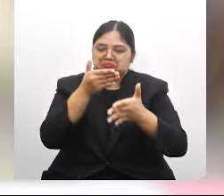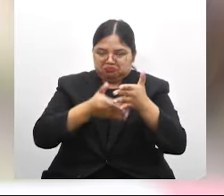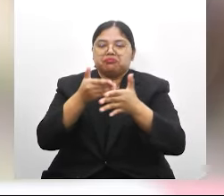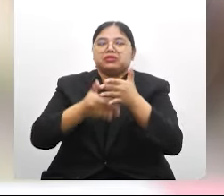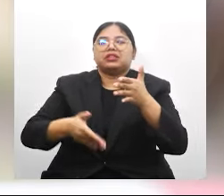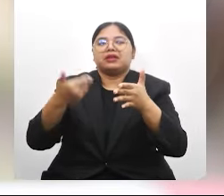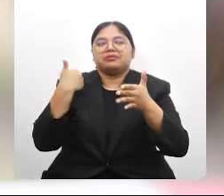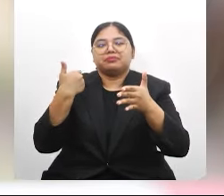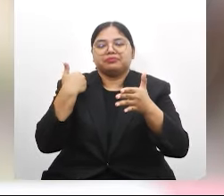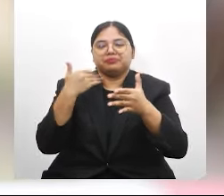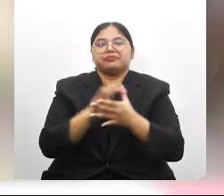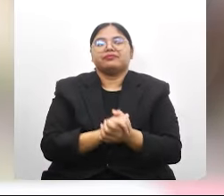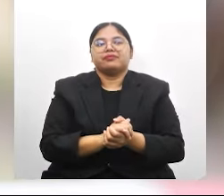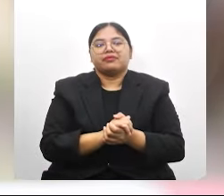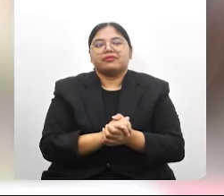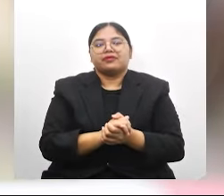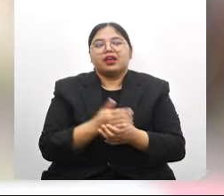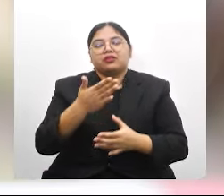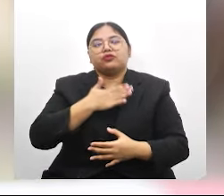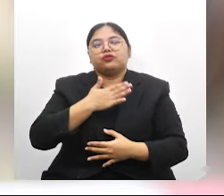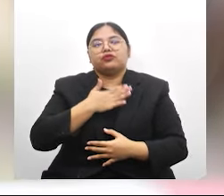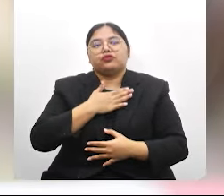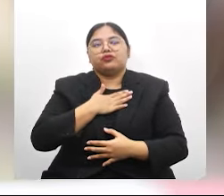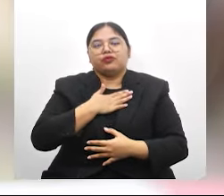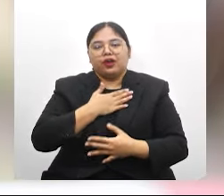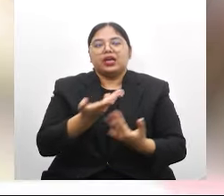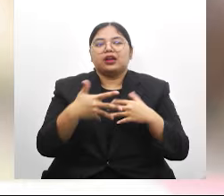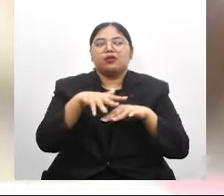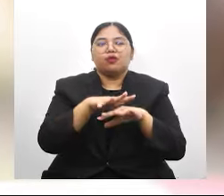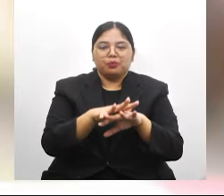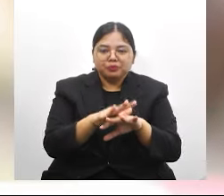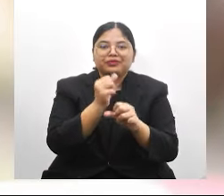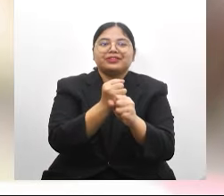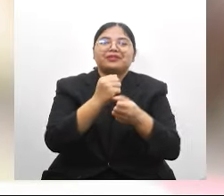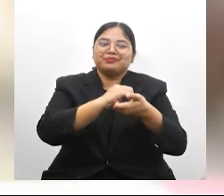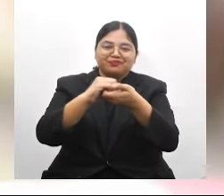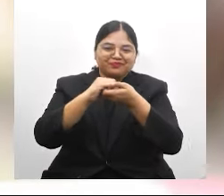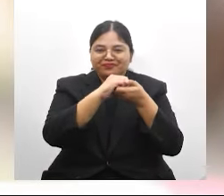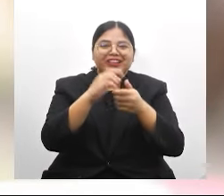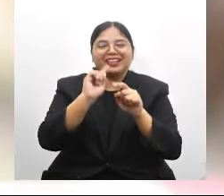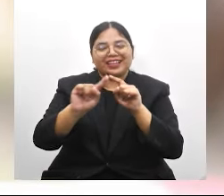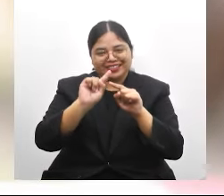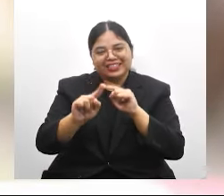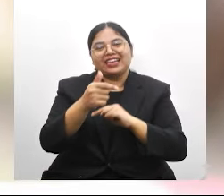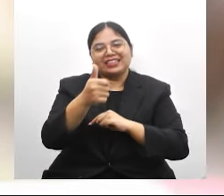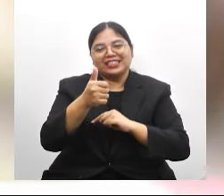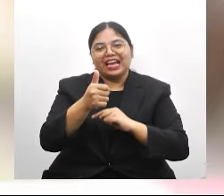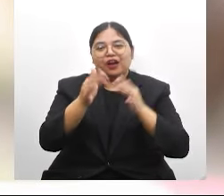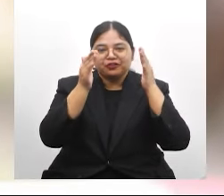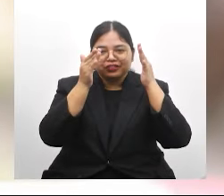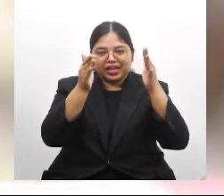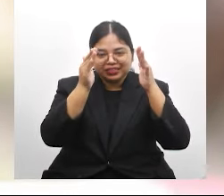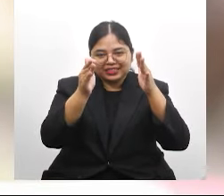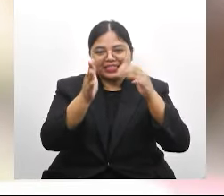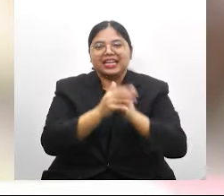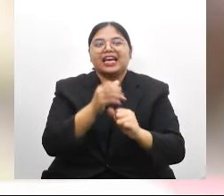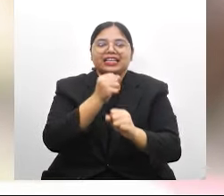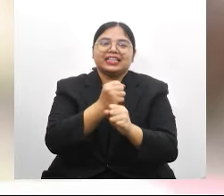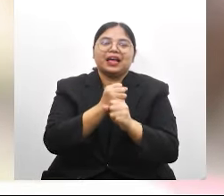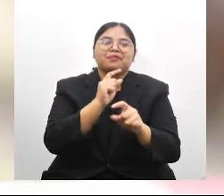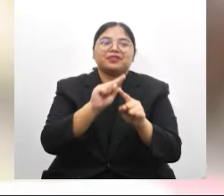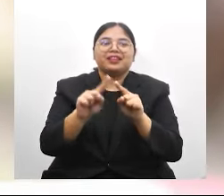นะคะเพราะงั้นในส่วนนี้ตัวเองได้รับความร่วมมืออย่างดีมากก็จากความมุ่งมั่นความตั้งใจนะคะที่ที่ได้มารับตำแหน่งเป็นผู้อำนวยการ